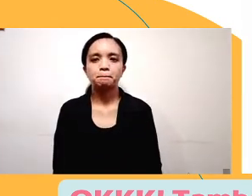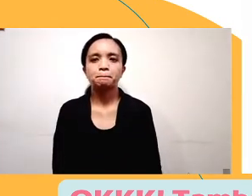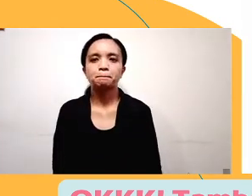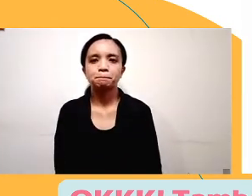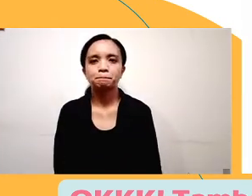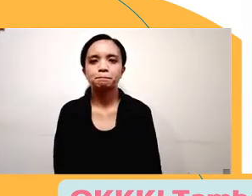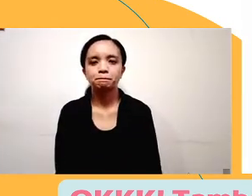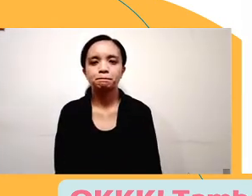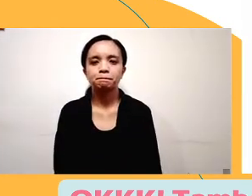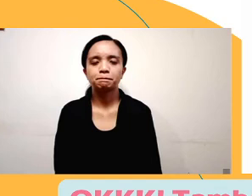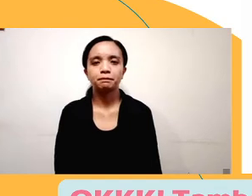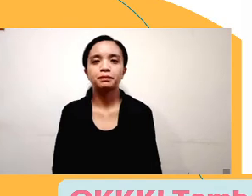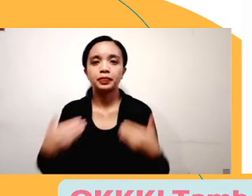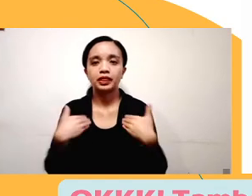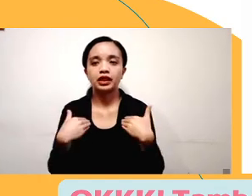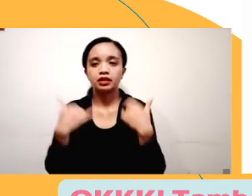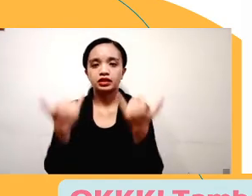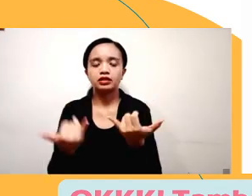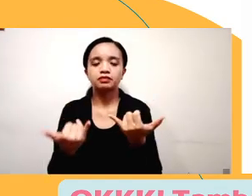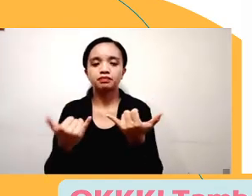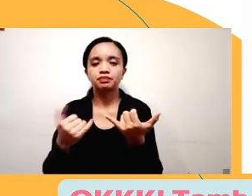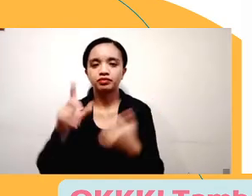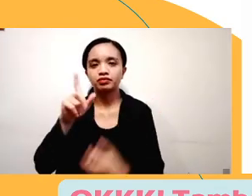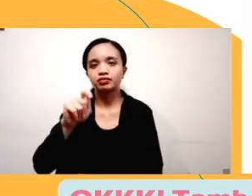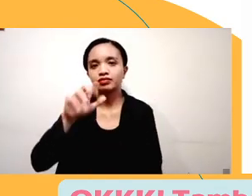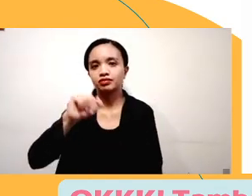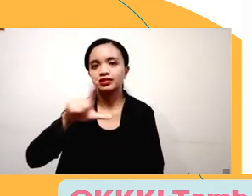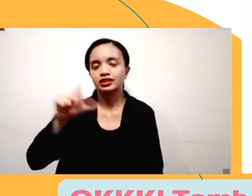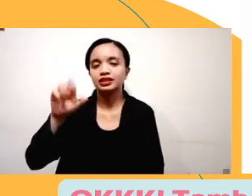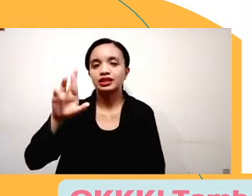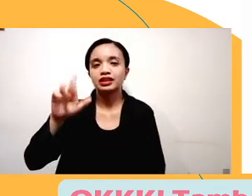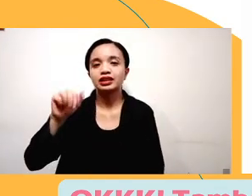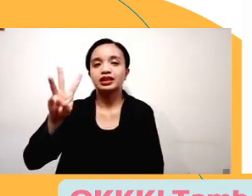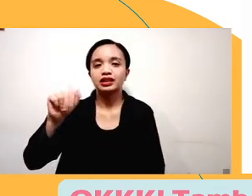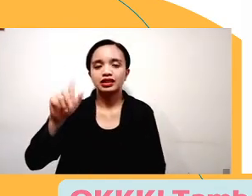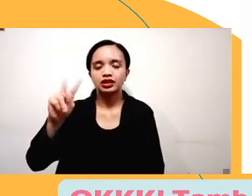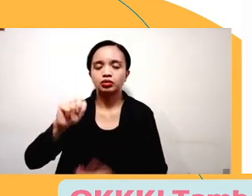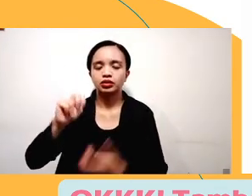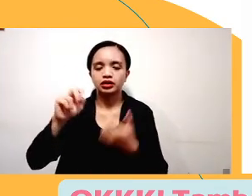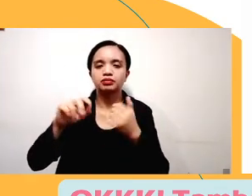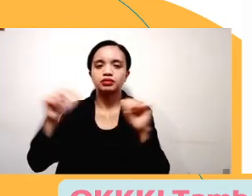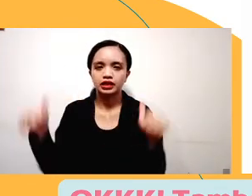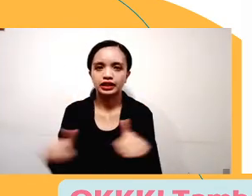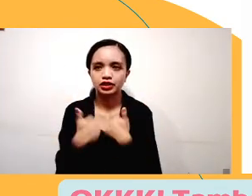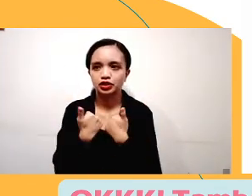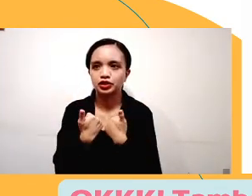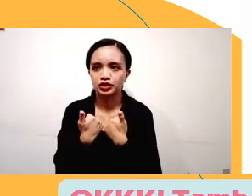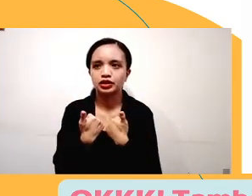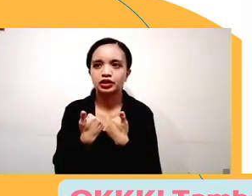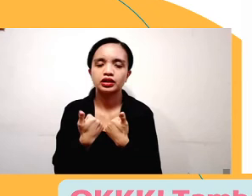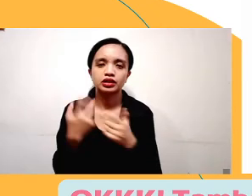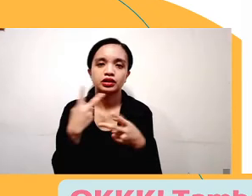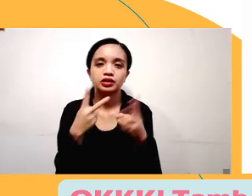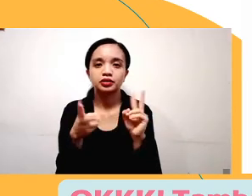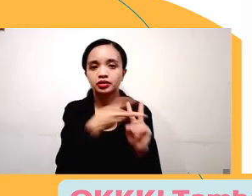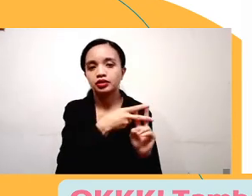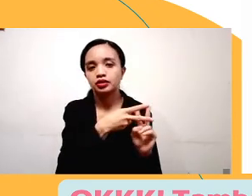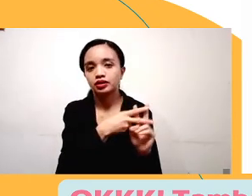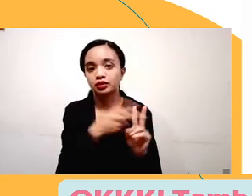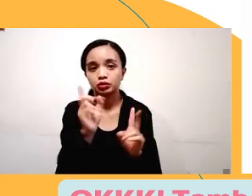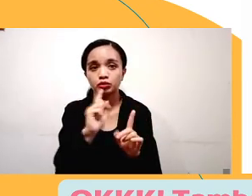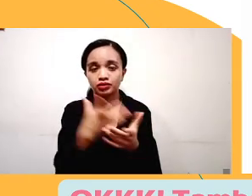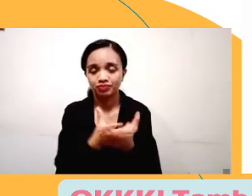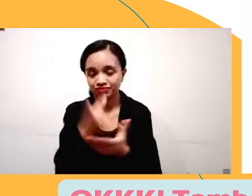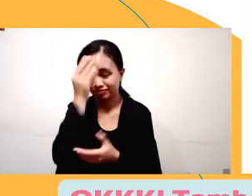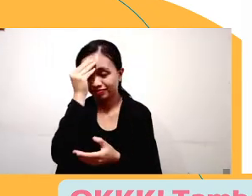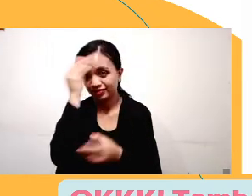Meron po tayong talaarawan mula sa UNICEF. Ito po ay isang talaarawan challenge. May hashtag po at matututunan natin kung ano ang